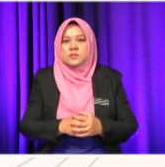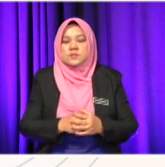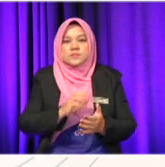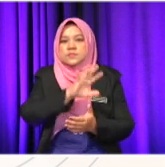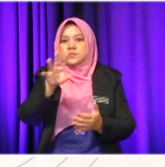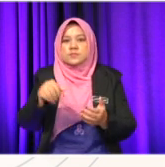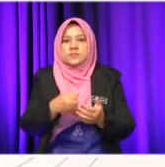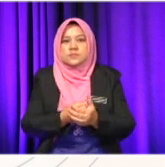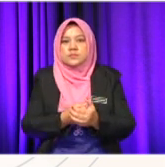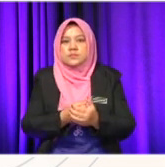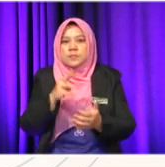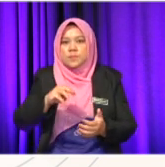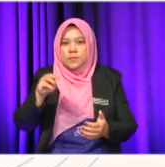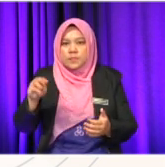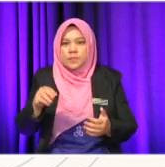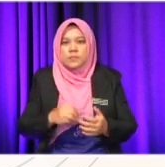mati mati